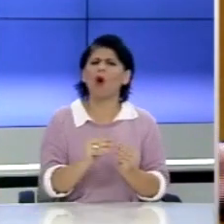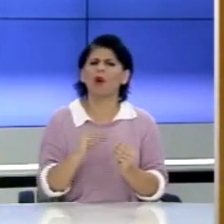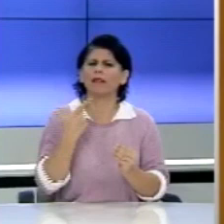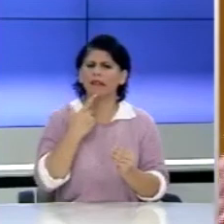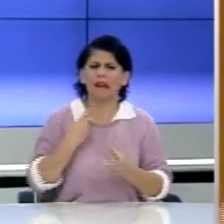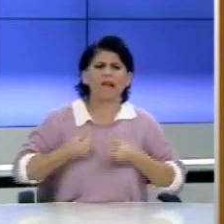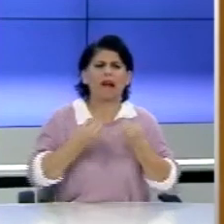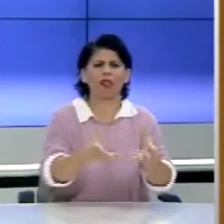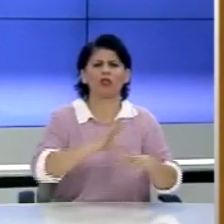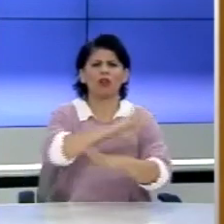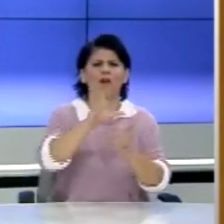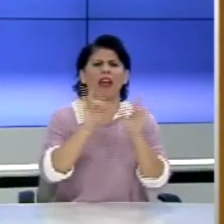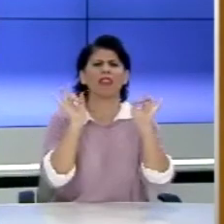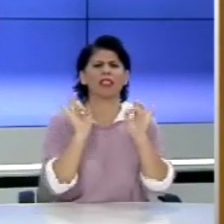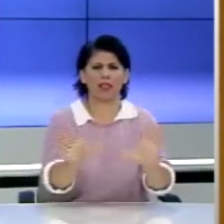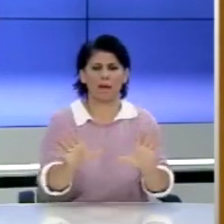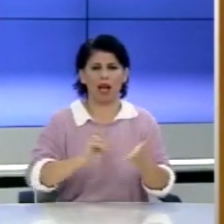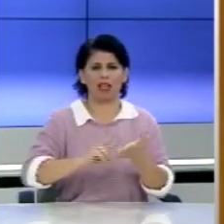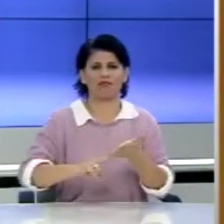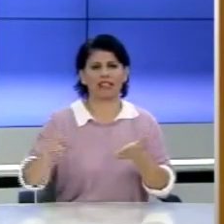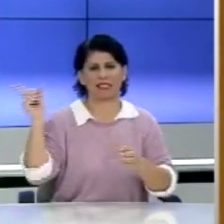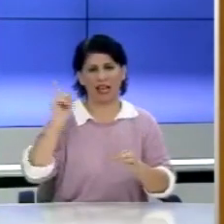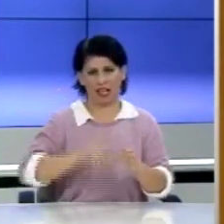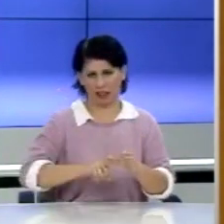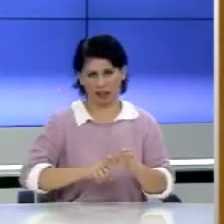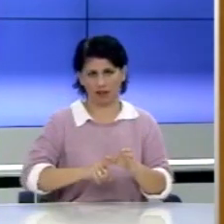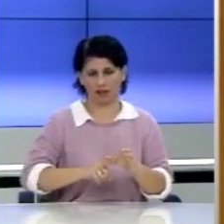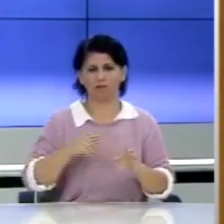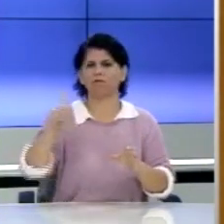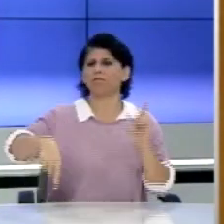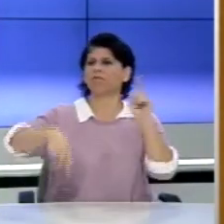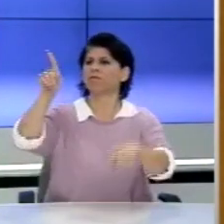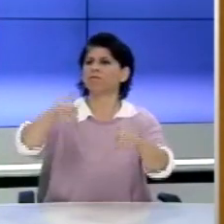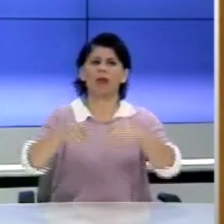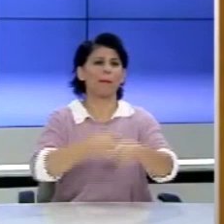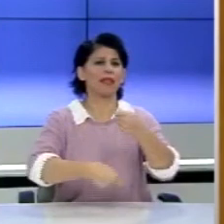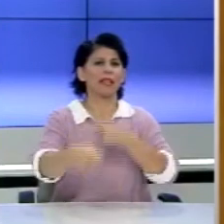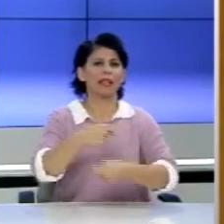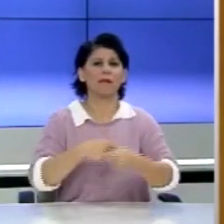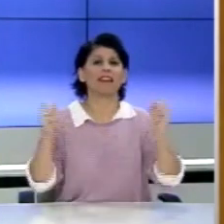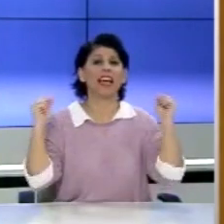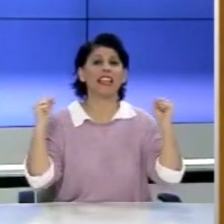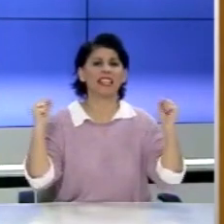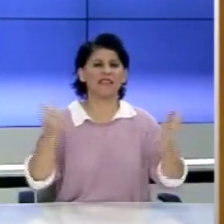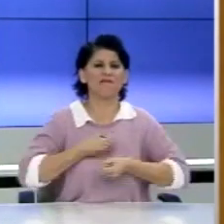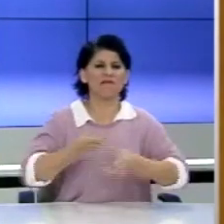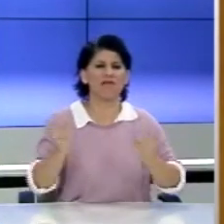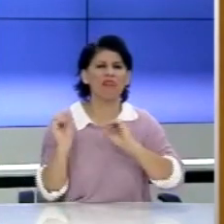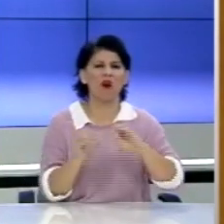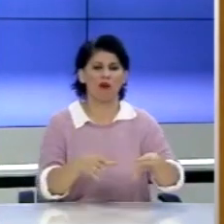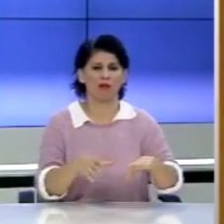παρά, δηλαδή το ασφαλιστικό, στις ασφαλιστικές εταιρείες, στους διάφορους επιχειρηματίες της υγείας.